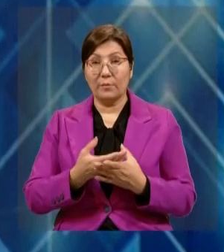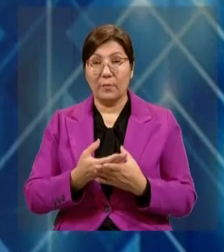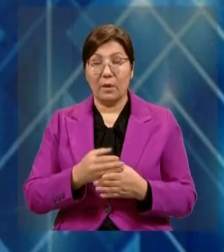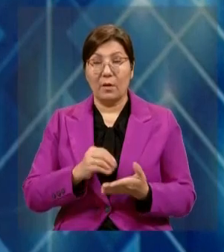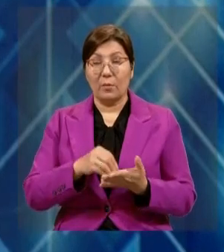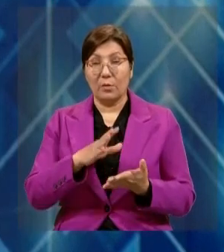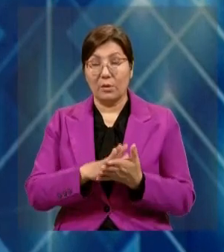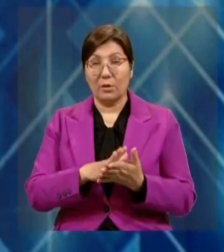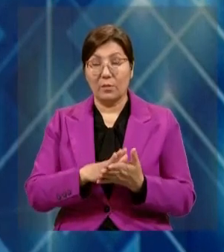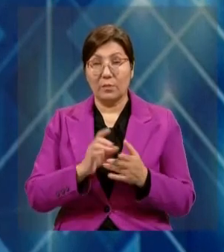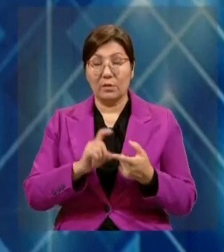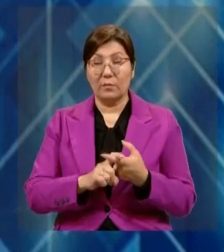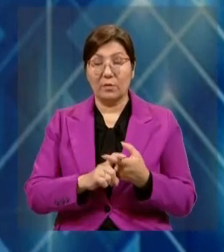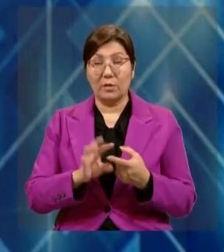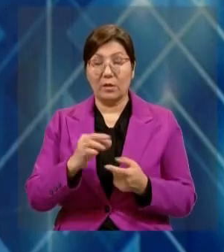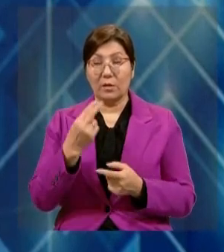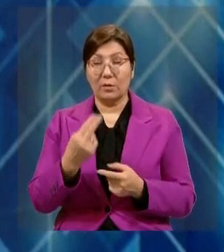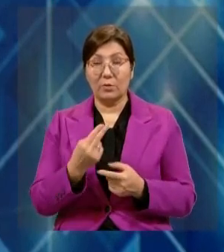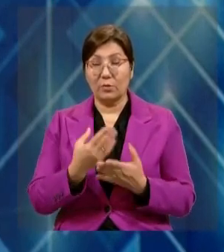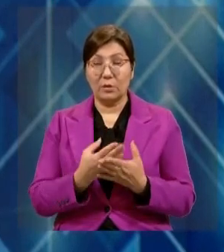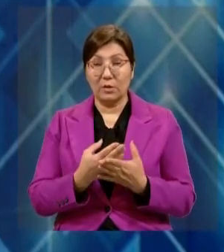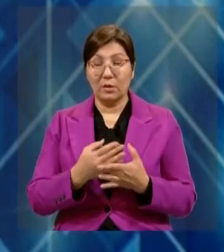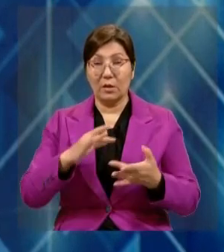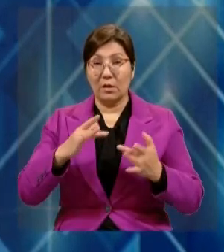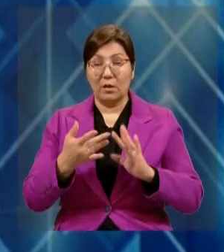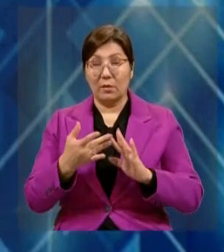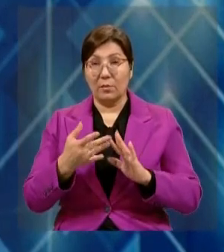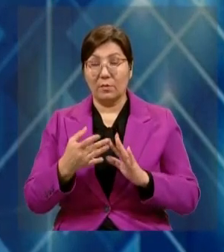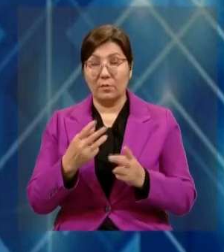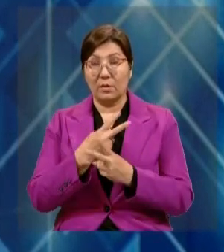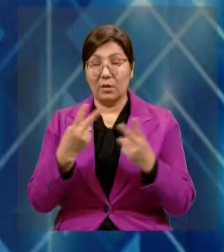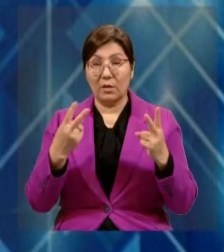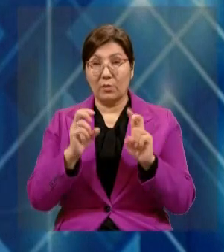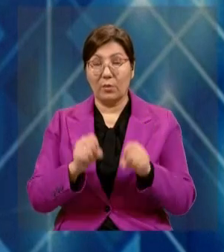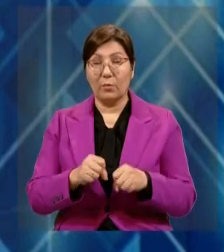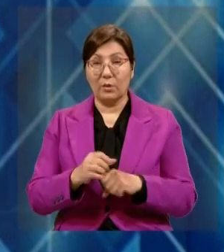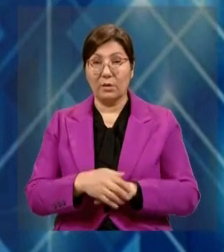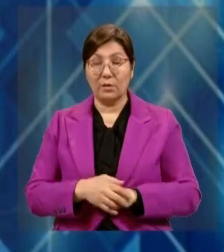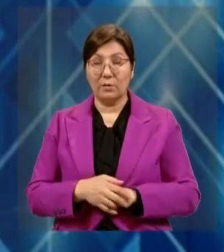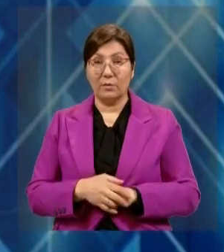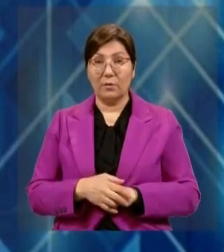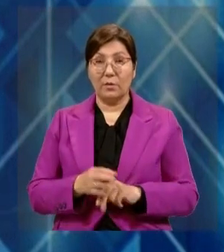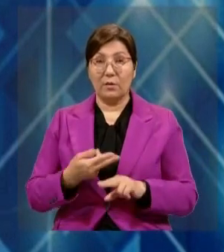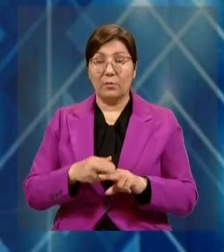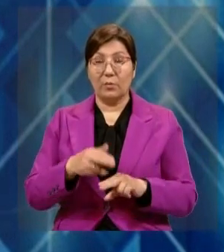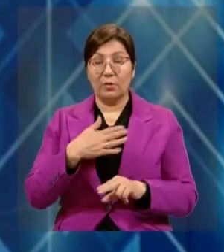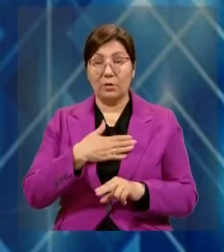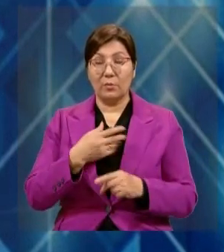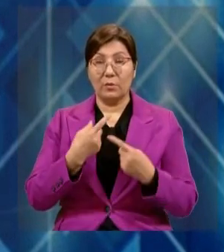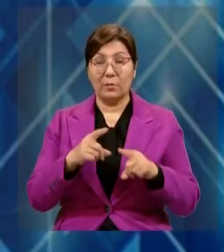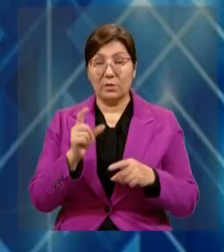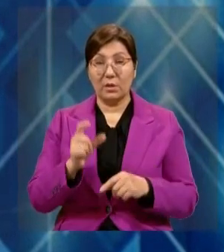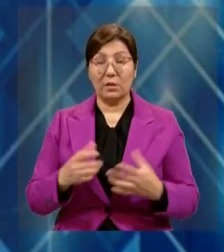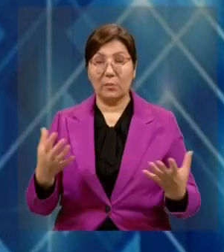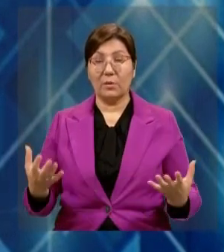жаңағы әлеуметтік желілерден немесе берілген жаңағы сайттардан қарасаңыздар да болады. Яғни бұл жерде біз басқа адамның